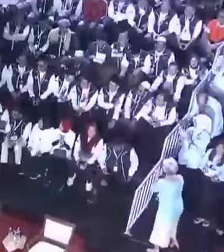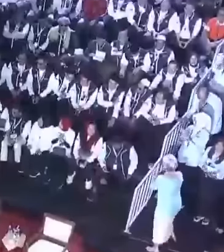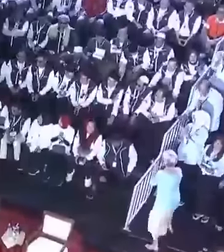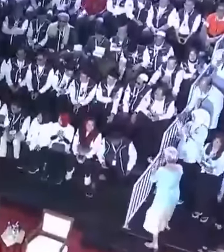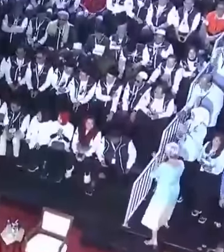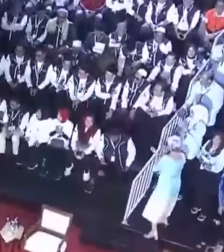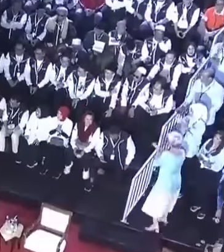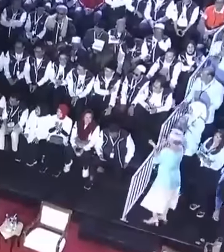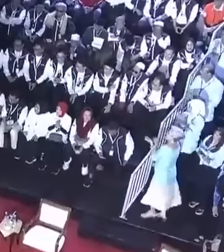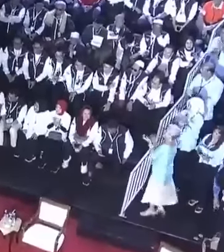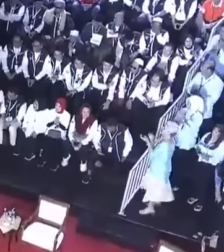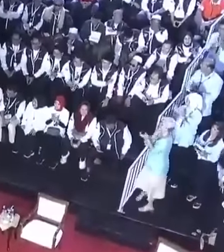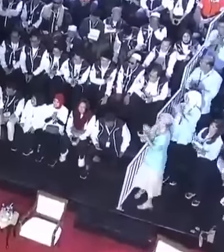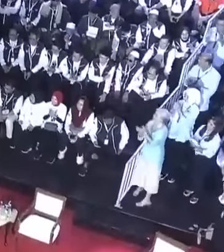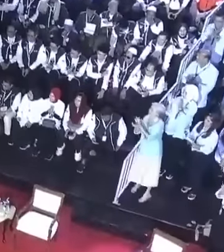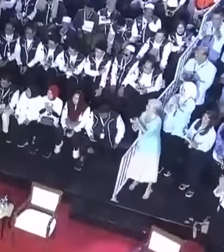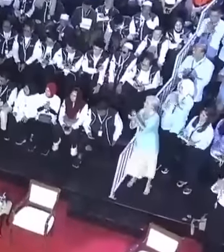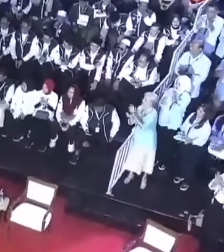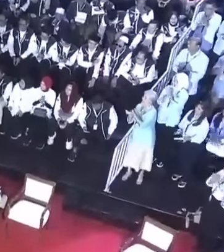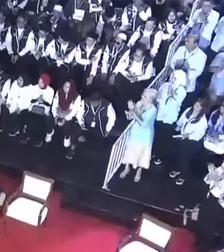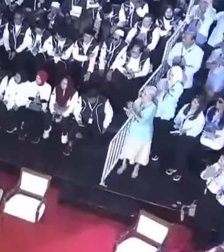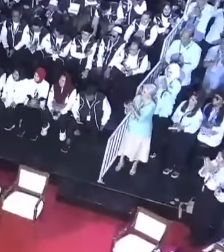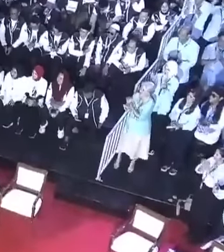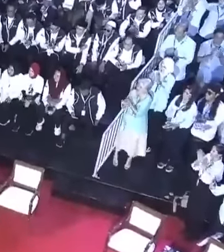Gibran Rakabuming Raka.